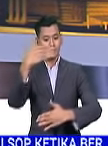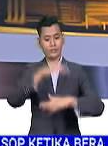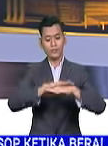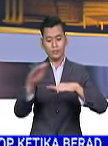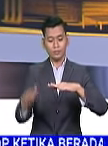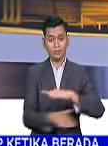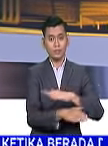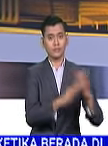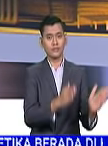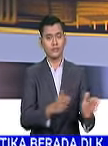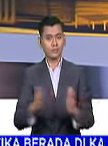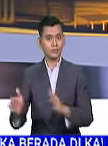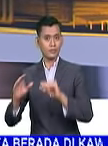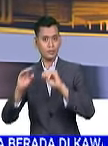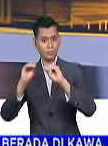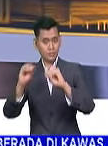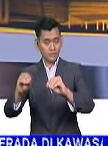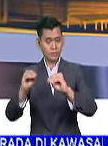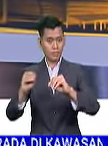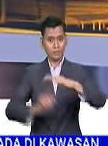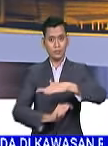Awal Kanak-Kanak Tapika Perpaduan